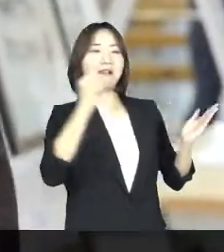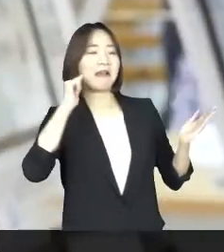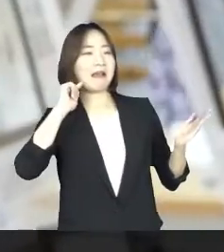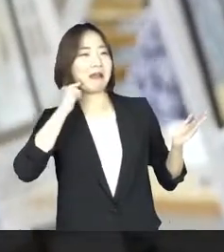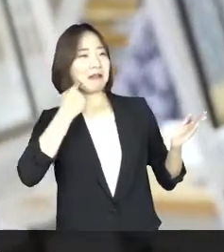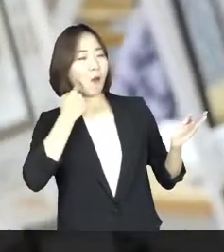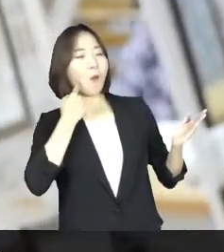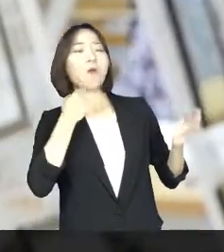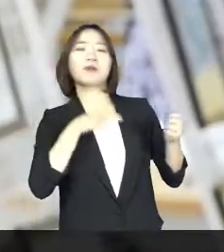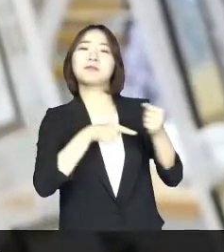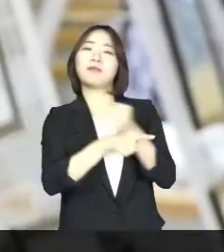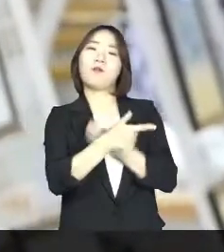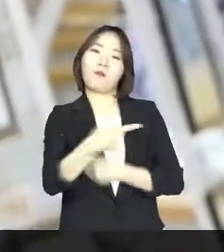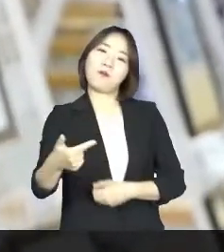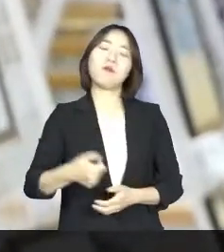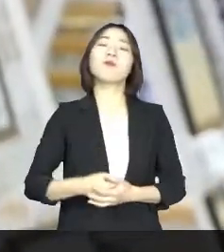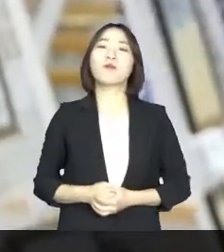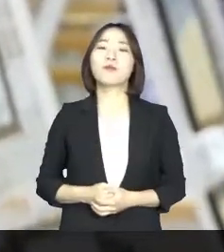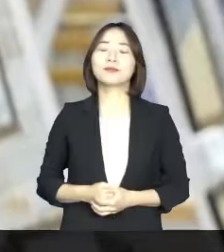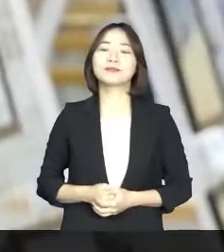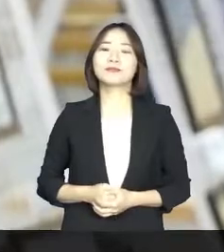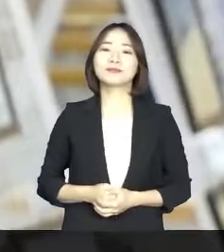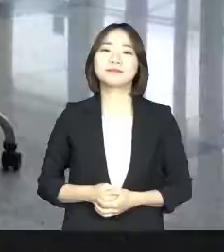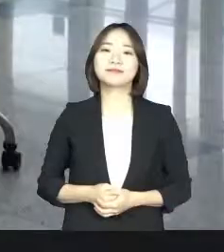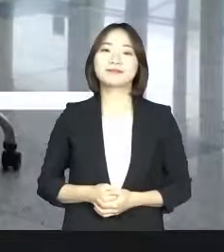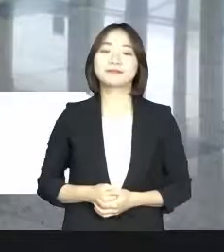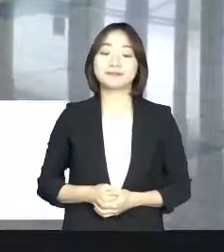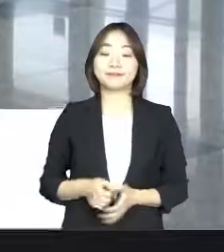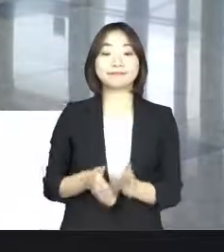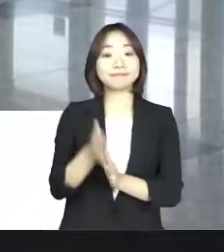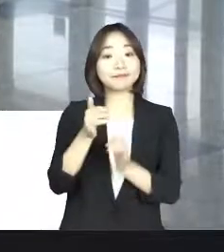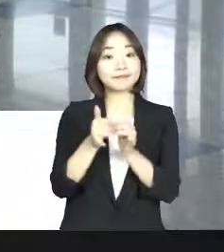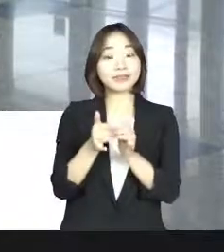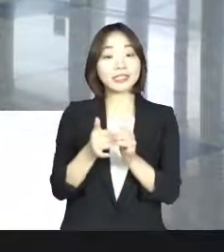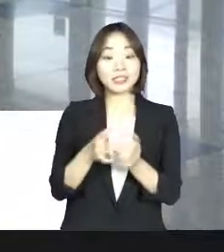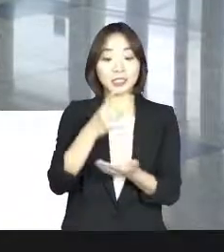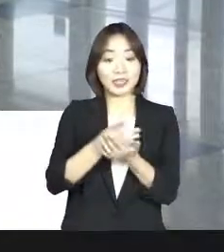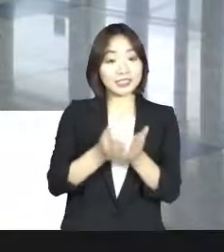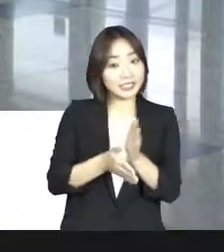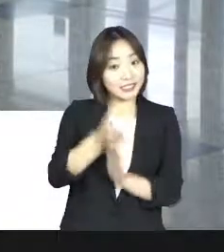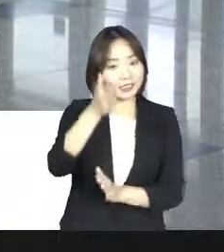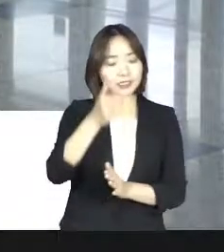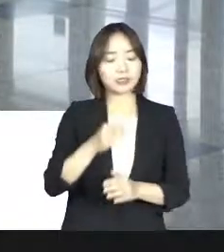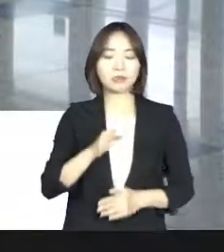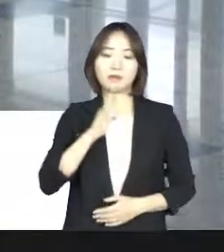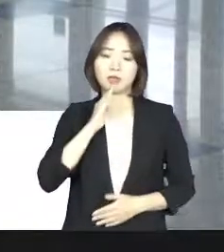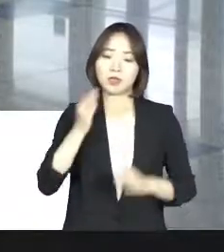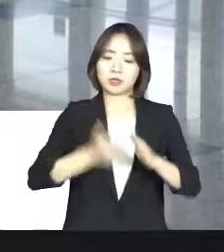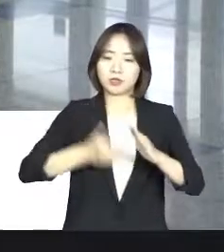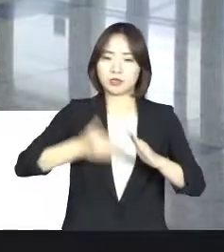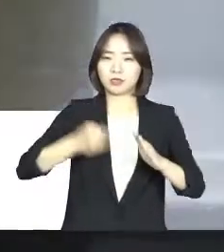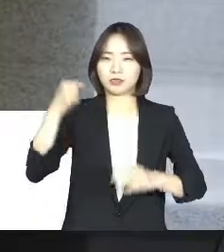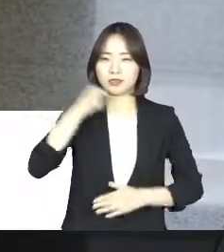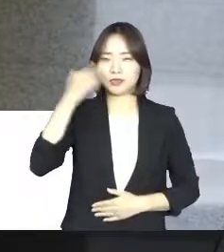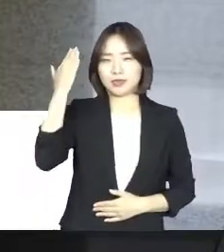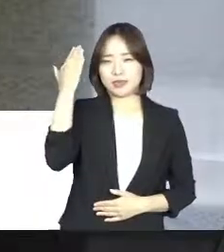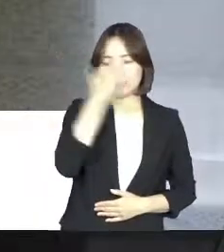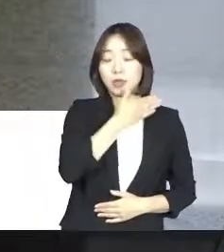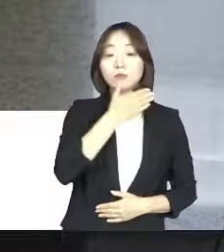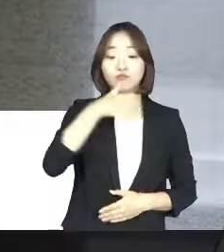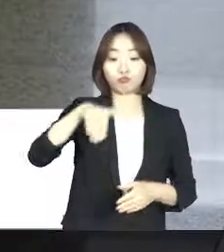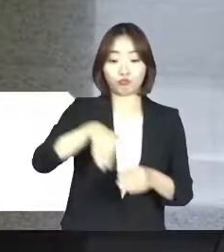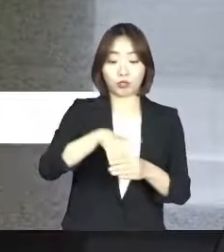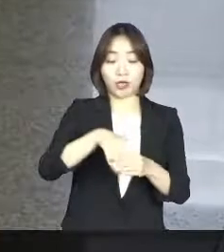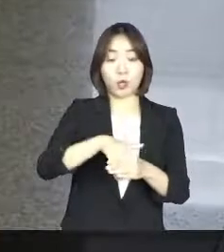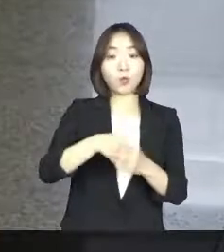아름답게 재탄생해 그 의미를 더했습니다. 한편 천안시는 청렴한 공직 문화 정립을 위해 오는